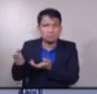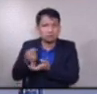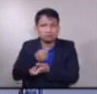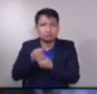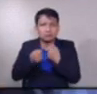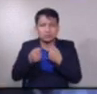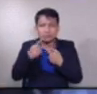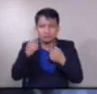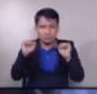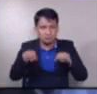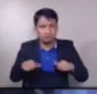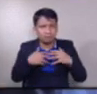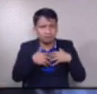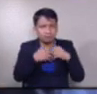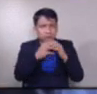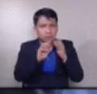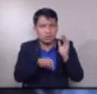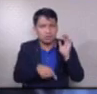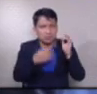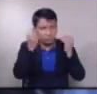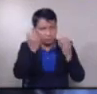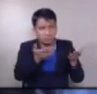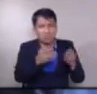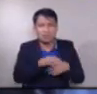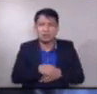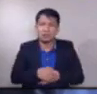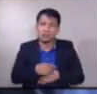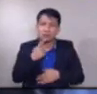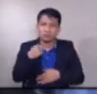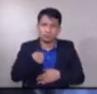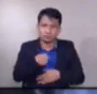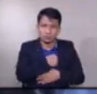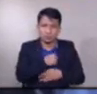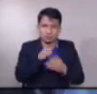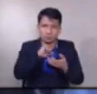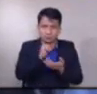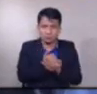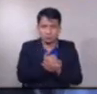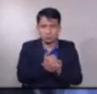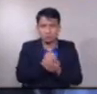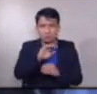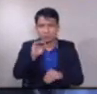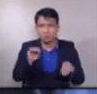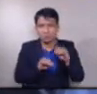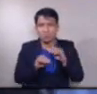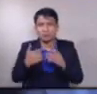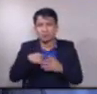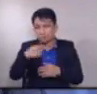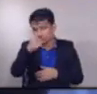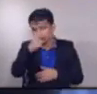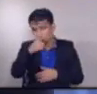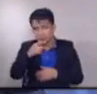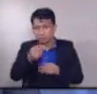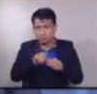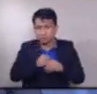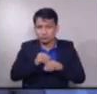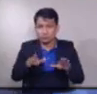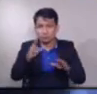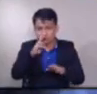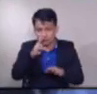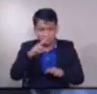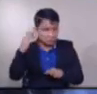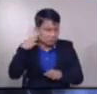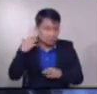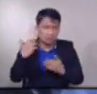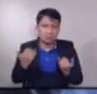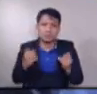aking i-stress muna sa Senado. And from there, it will going to replicate from Luzon, Visayas, and Mindanao. Say for example, dito sa